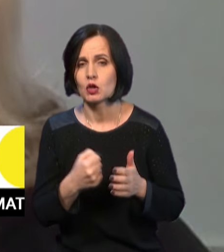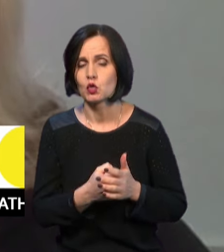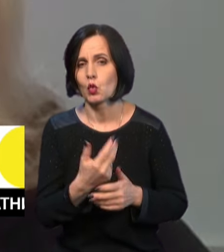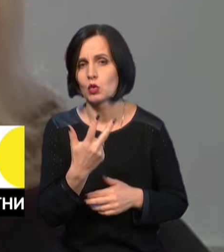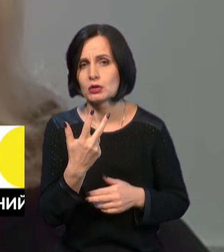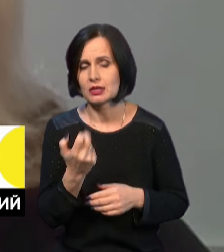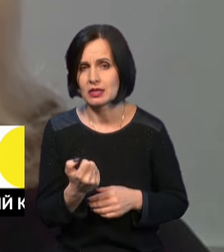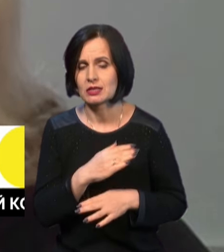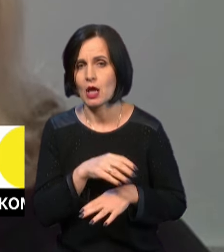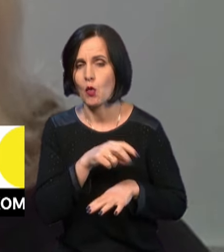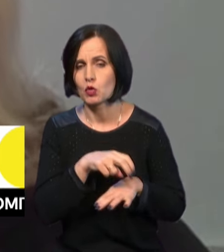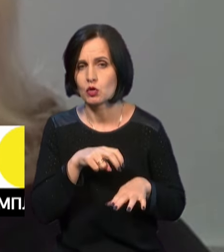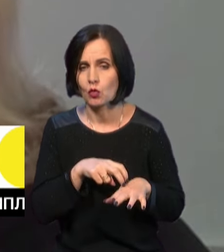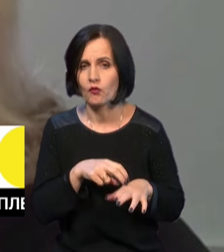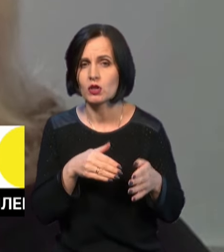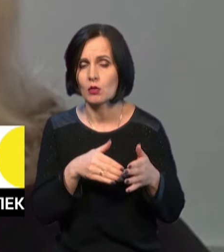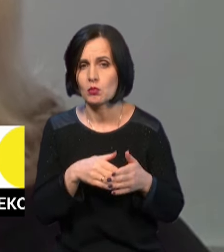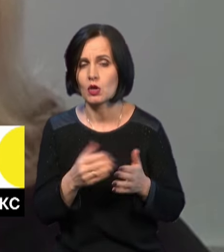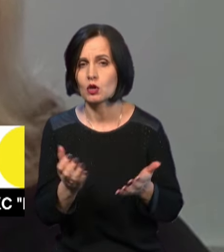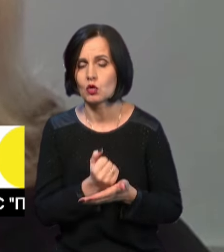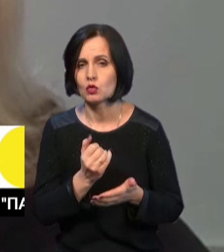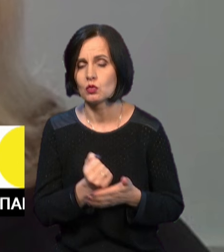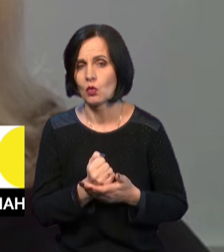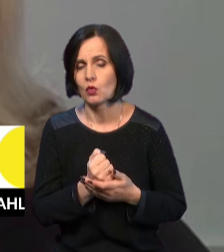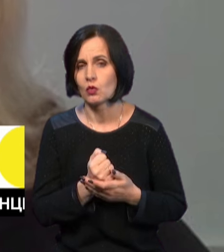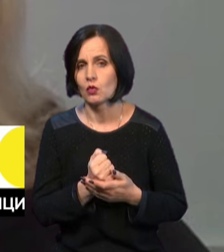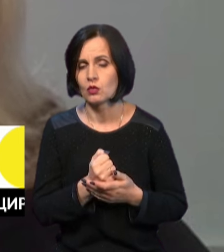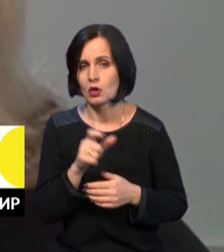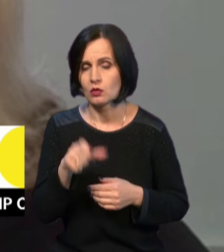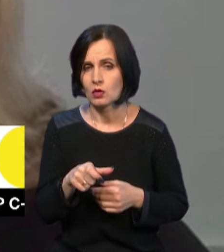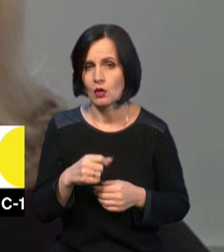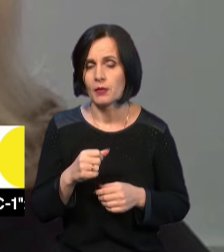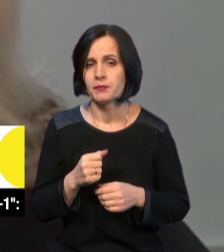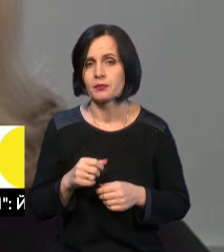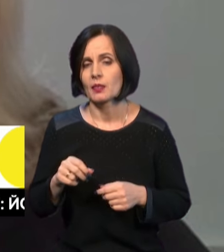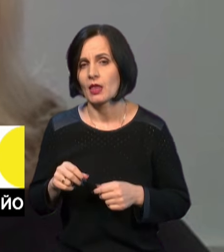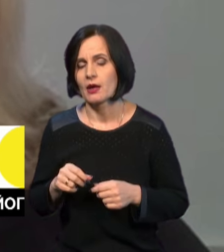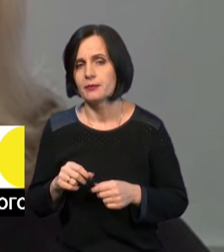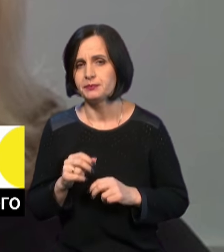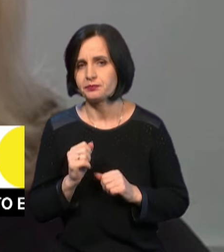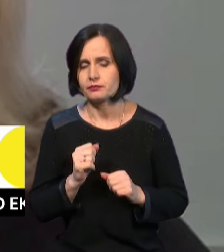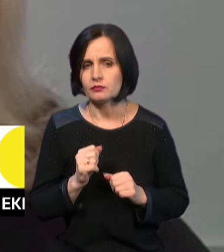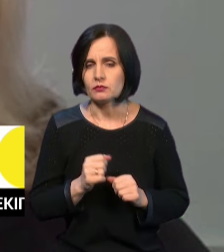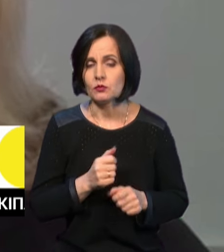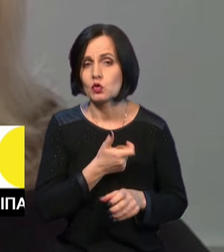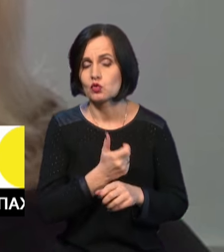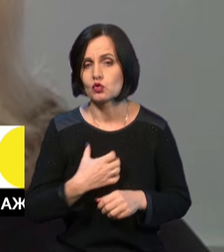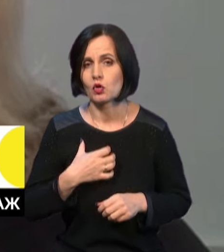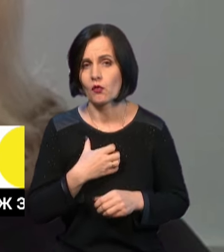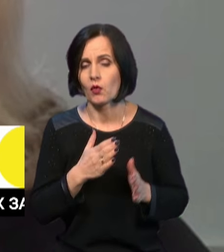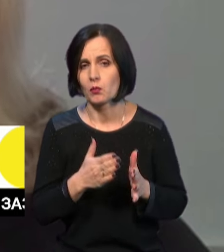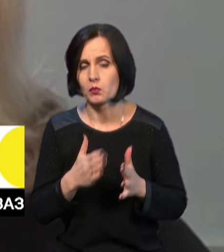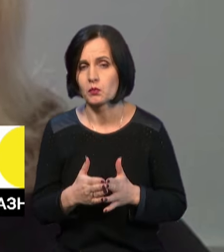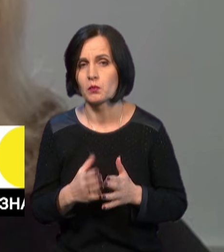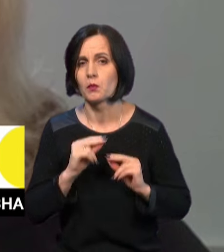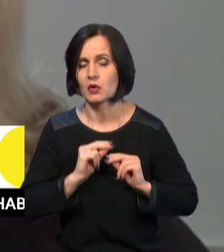неоподаткованих мінімумів доходів громадян. Тому роботодавцям дуже важливо за процедурою працевлаштовувати